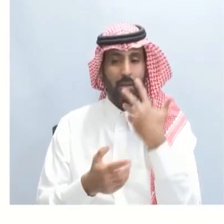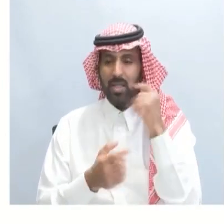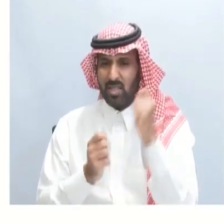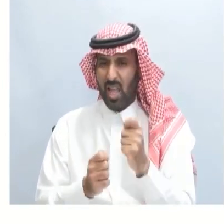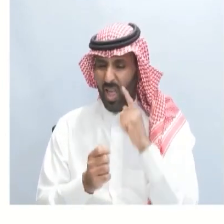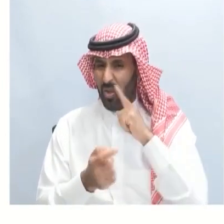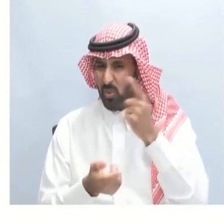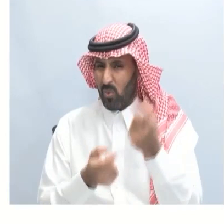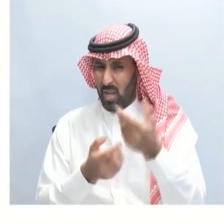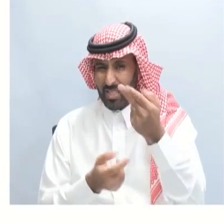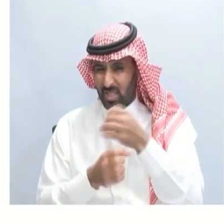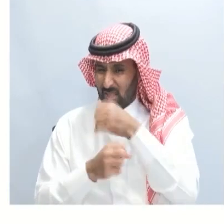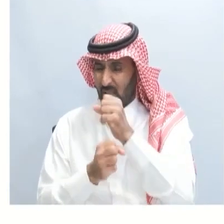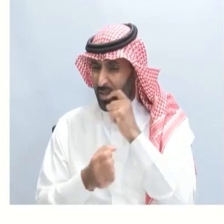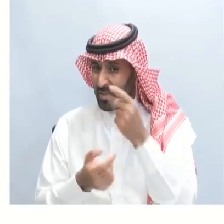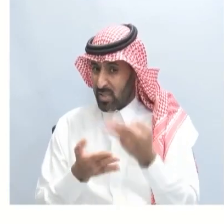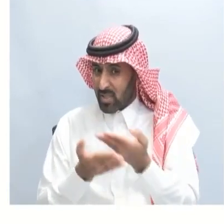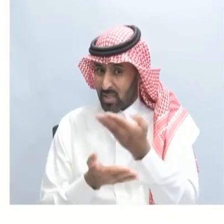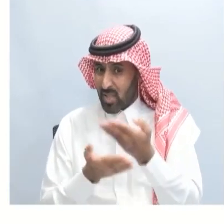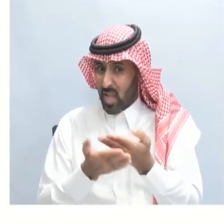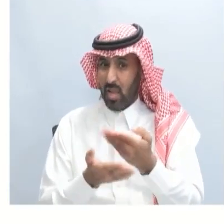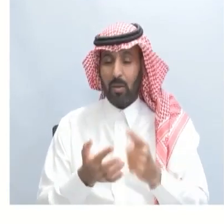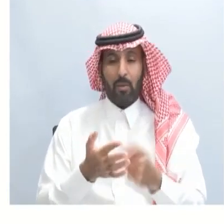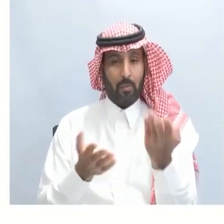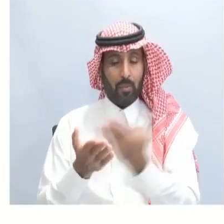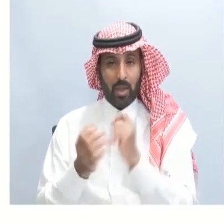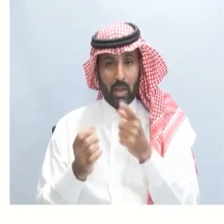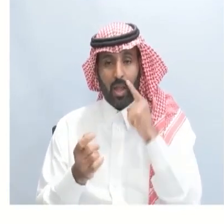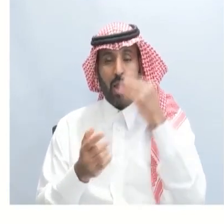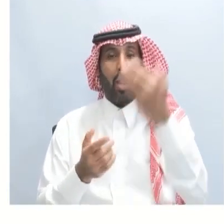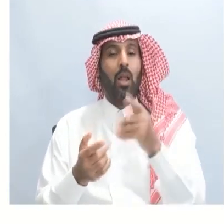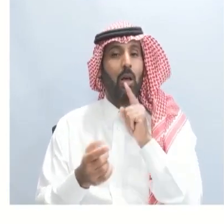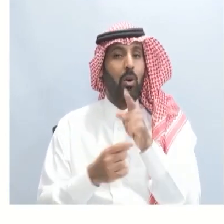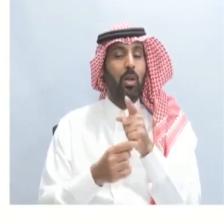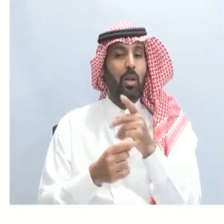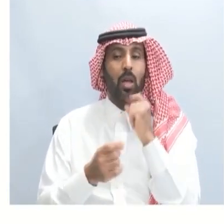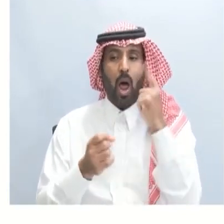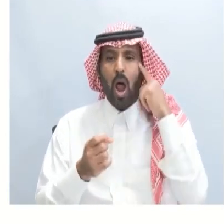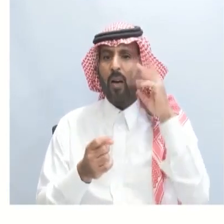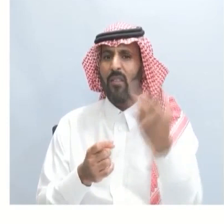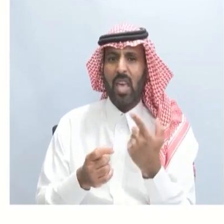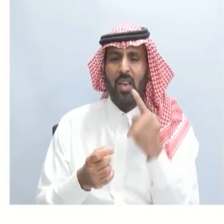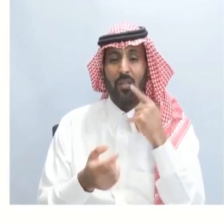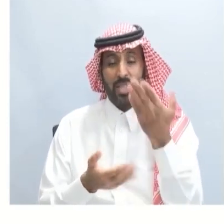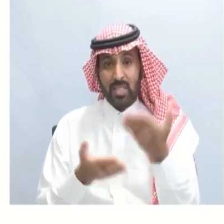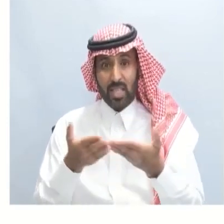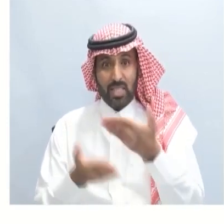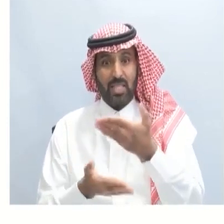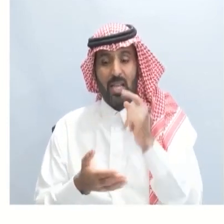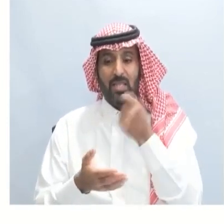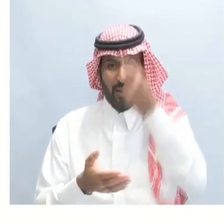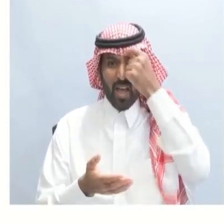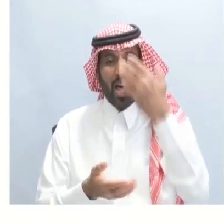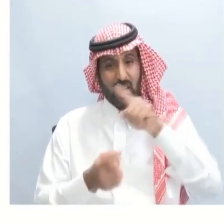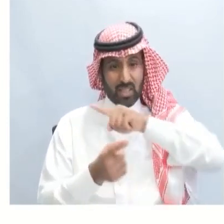فيزيائيا هناك صفات فيزيائيه اذا يبدو لي المح وكانني اريد ان اعرف كيف يمكن ان اصف الحركه